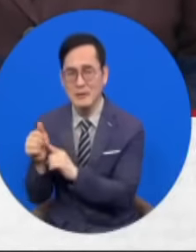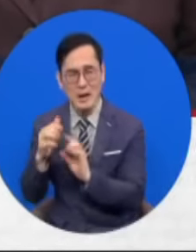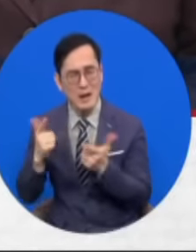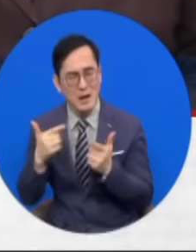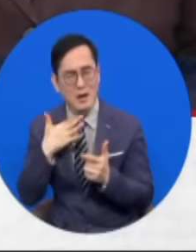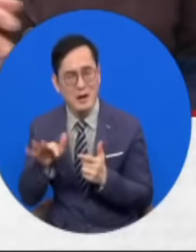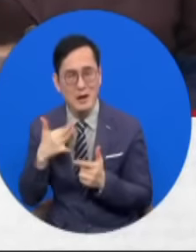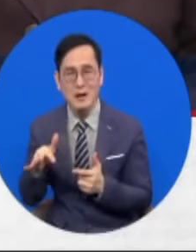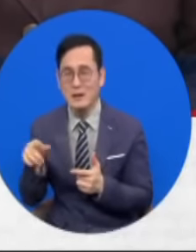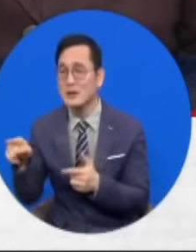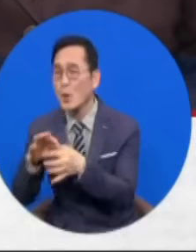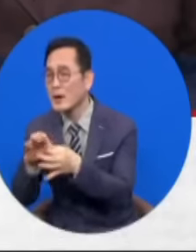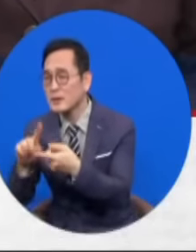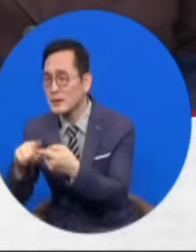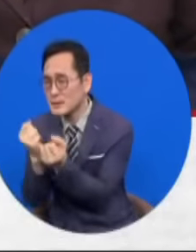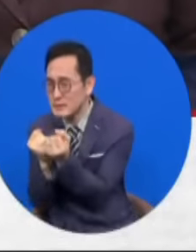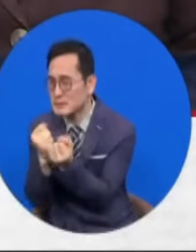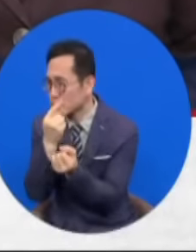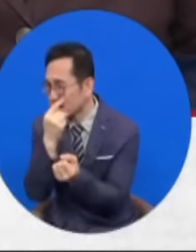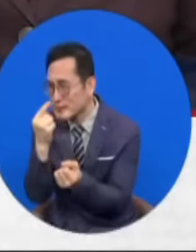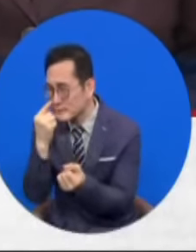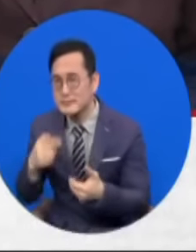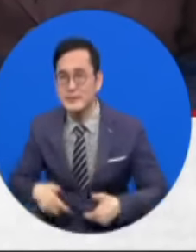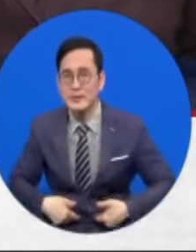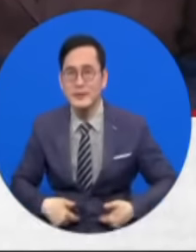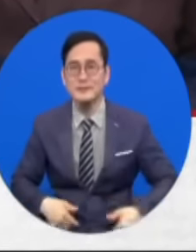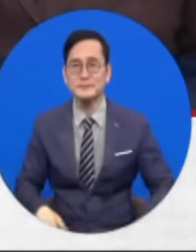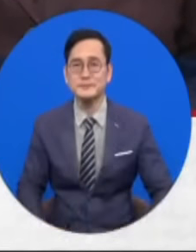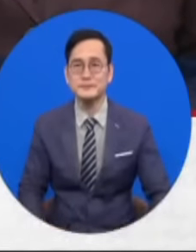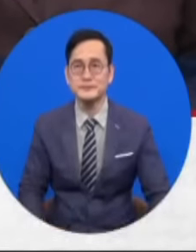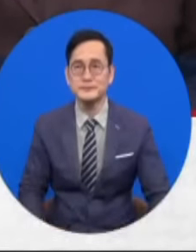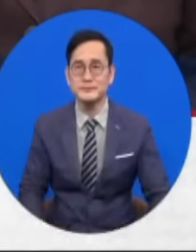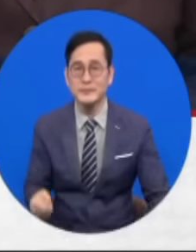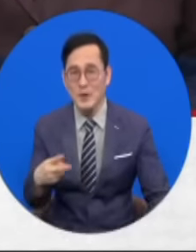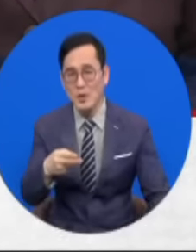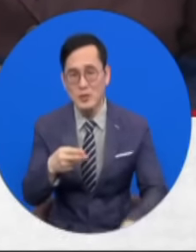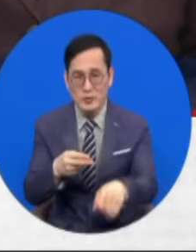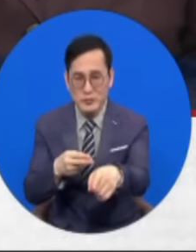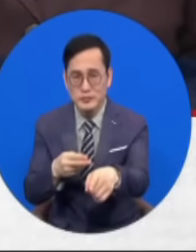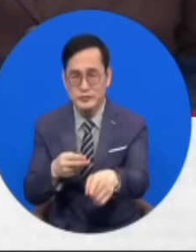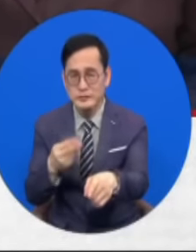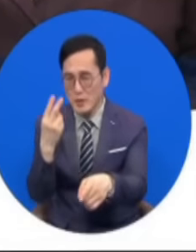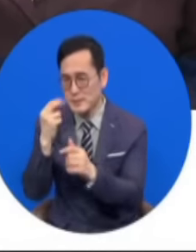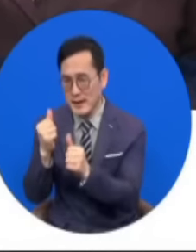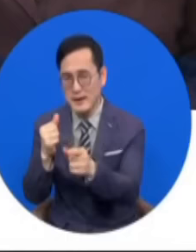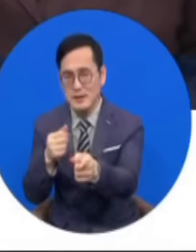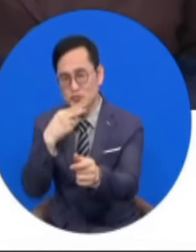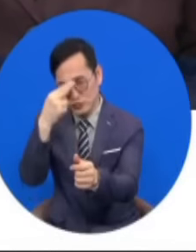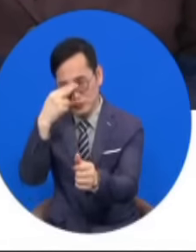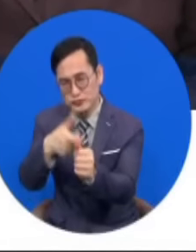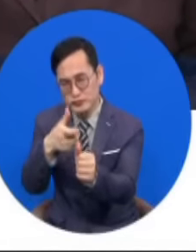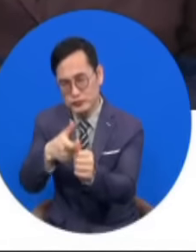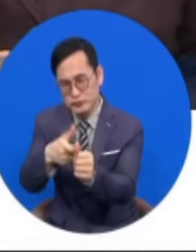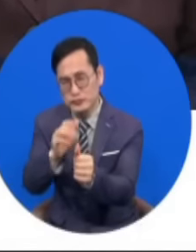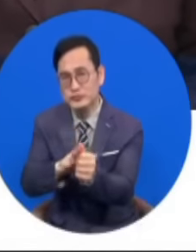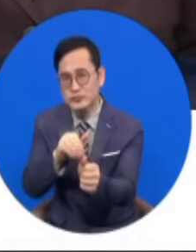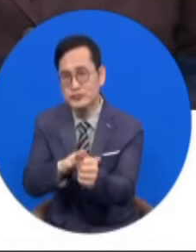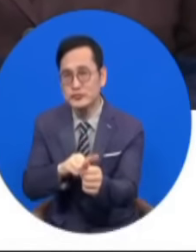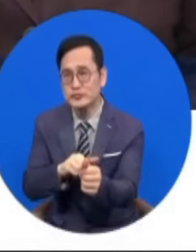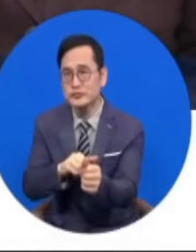그 수사에서 어 술자리 회유 뭐 이것과 연관된 검사 아닙니까 이제 그런데 여기다가 이제 그 그 대변